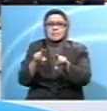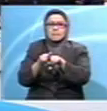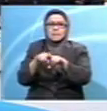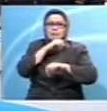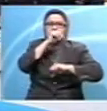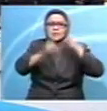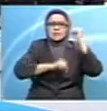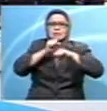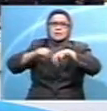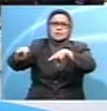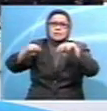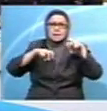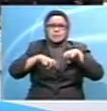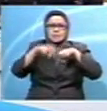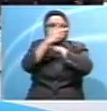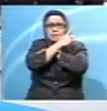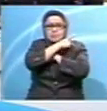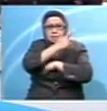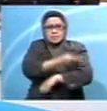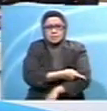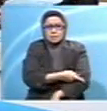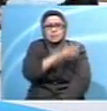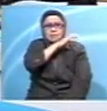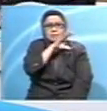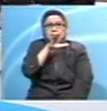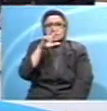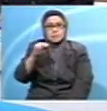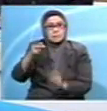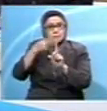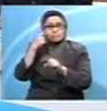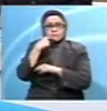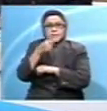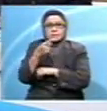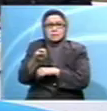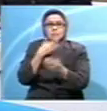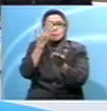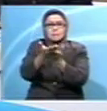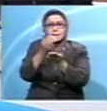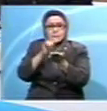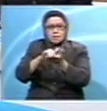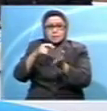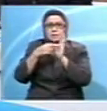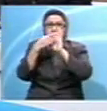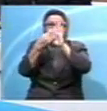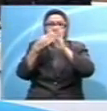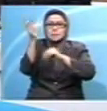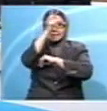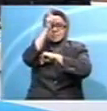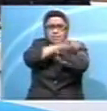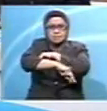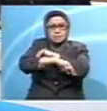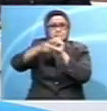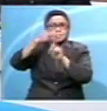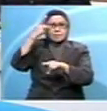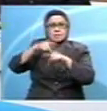kuasa pengerusi badan Perhubungan umno Pulau Pinang Datuk Zainal Abidin Osman berpandangan cadangan itu juga membuktikan kerajaan Negeri pimpinan Lim